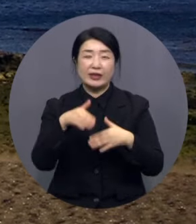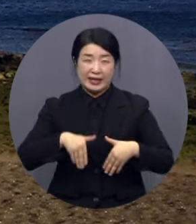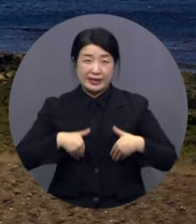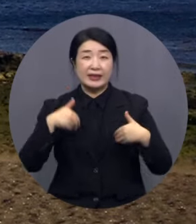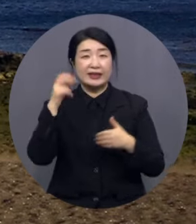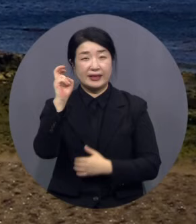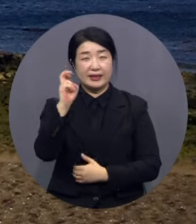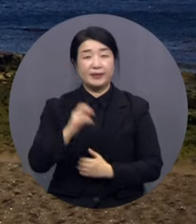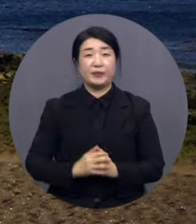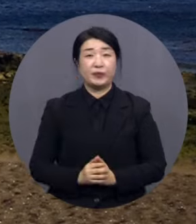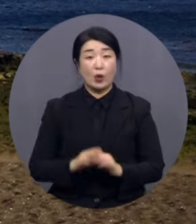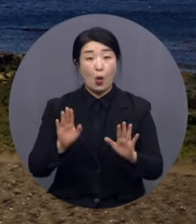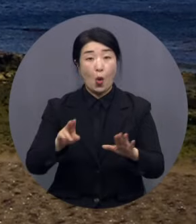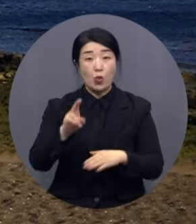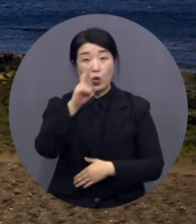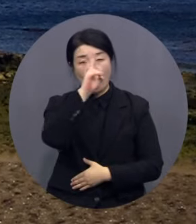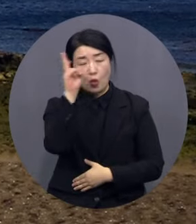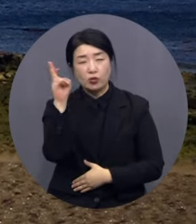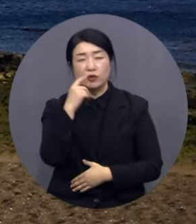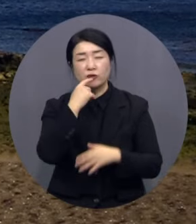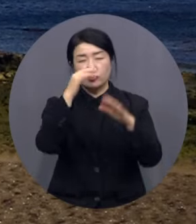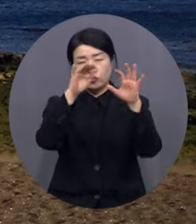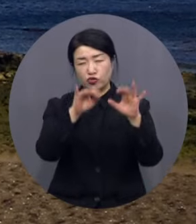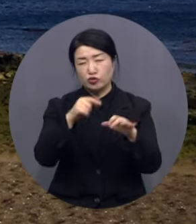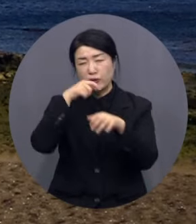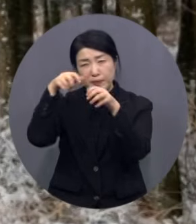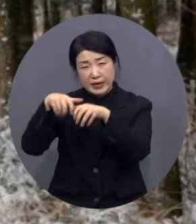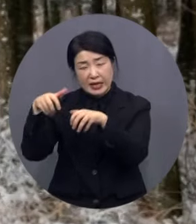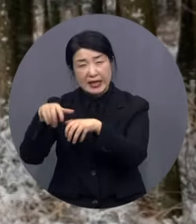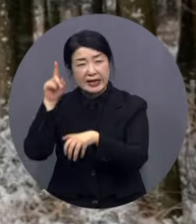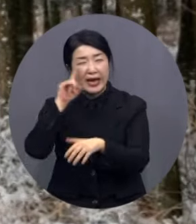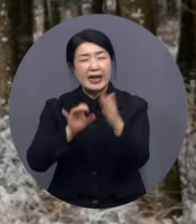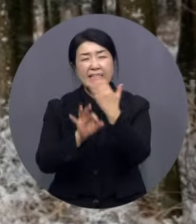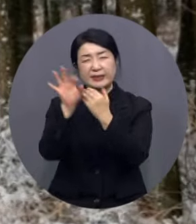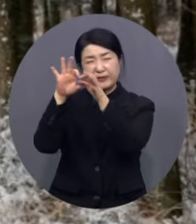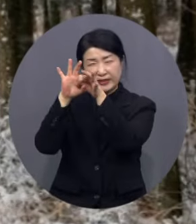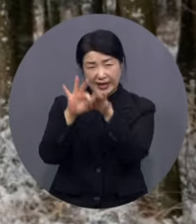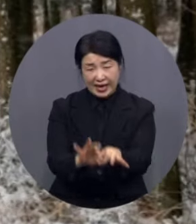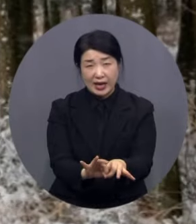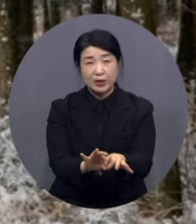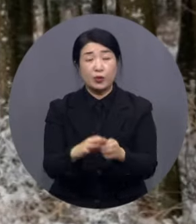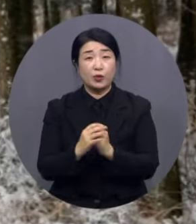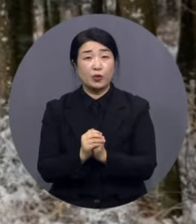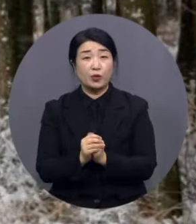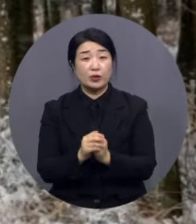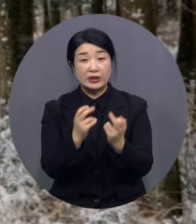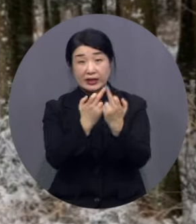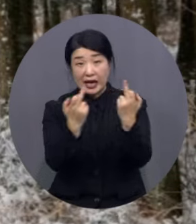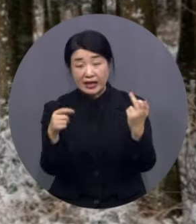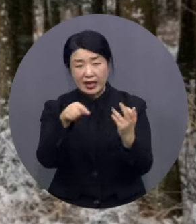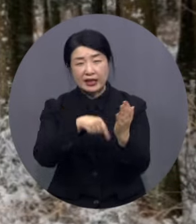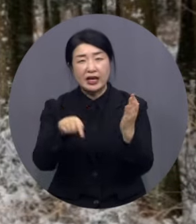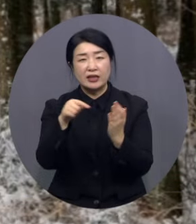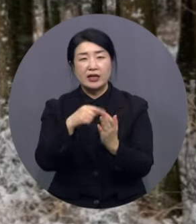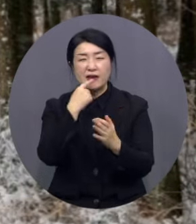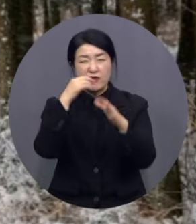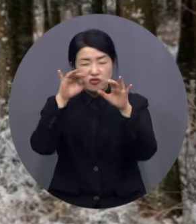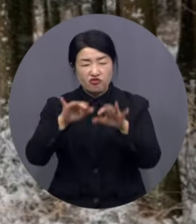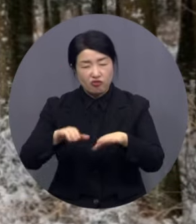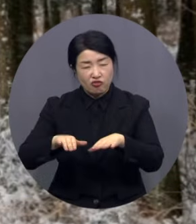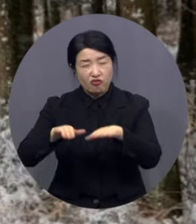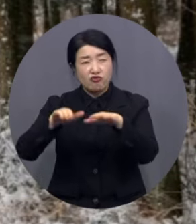포근하겠습니다 오늘 오후부터 내리기 시작한 눈과 비는 내일 아침까지 이어질 텐데요 제주산지에는 대설주의보가 바로